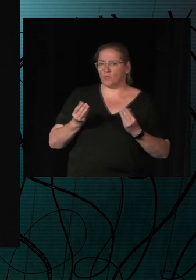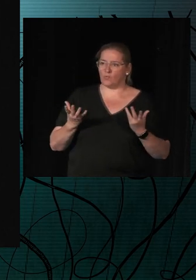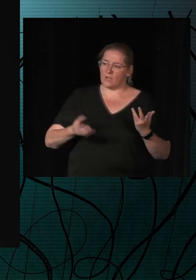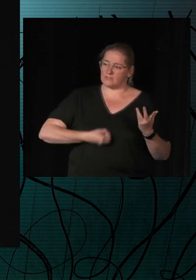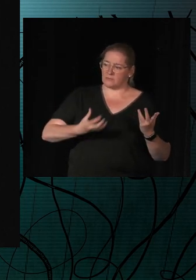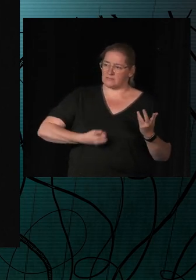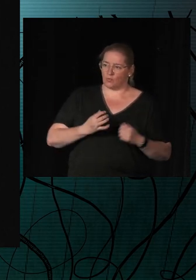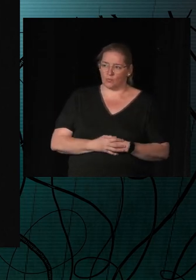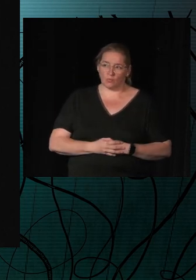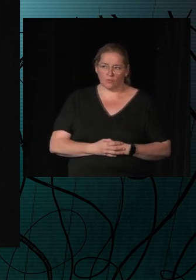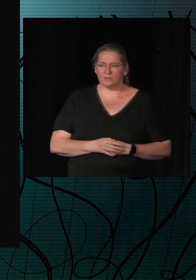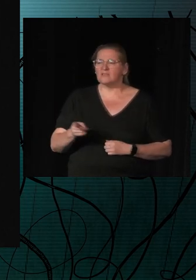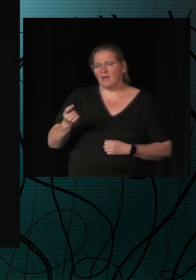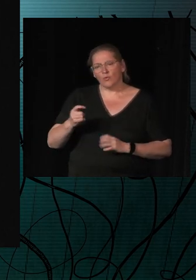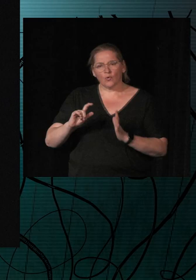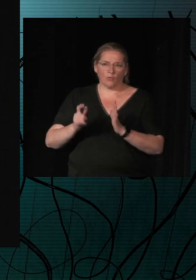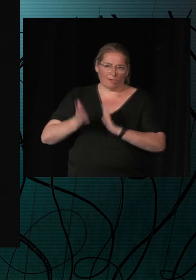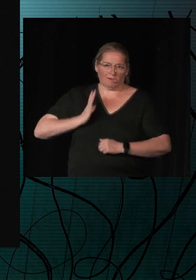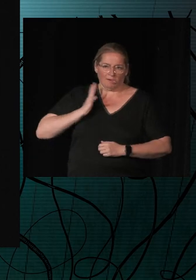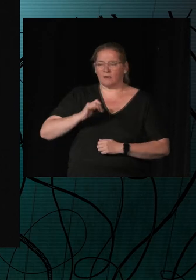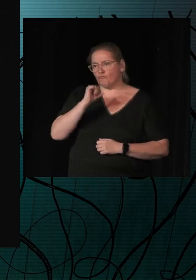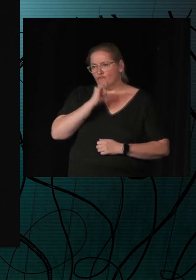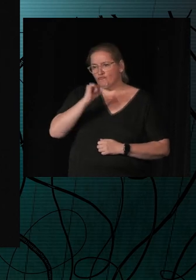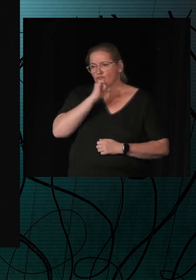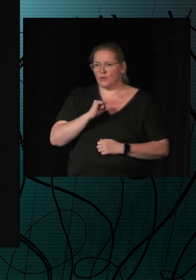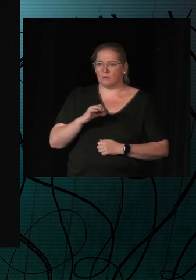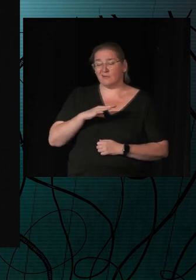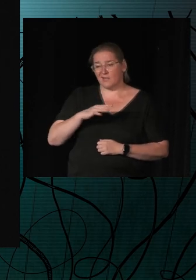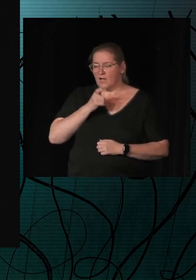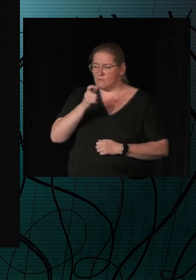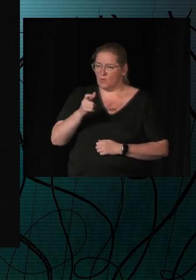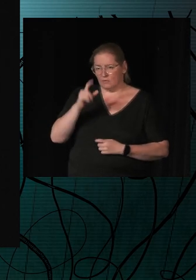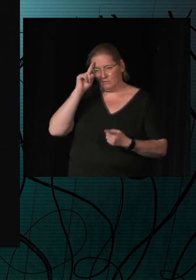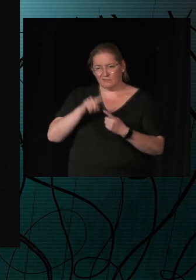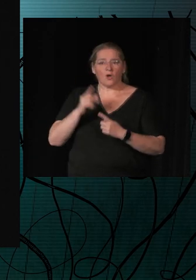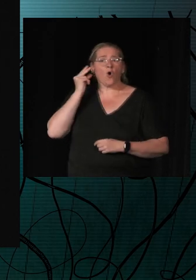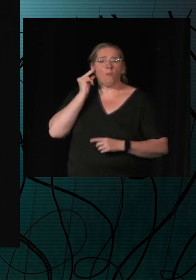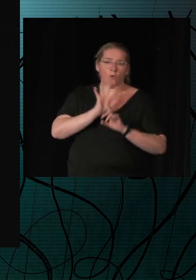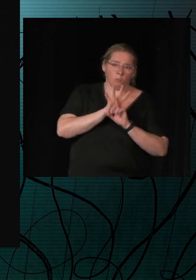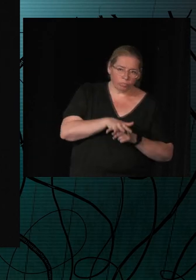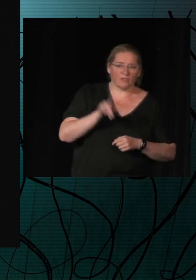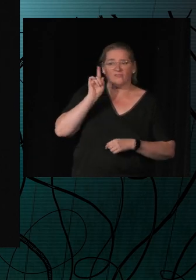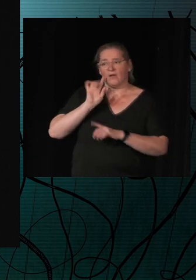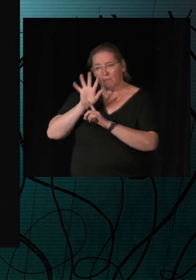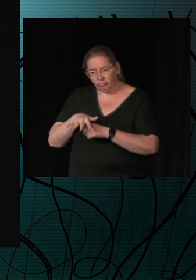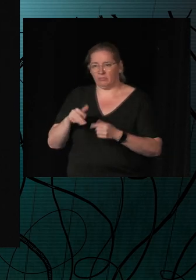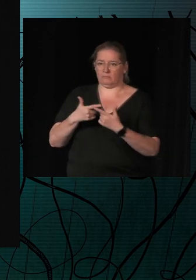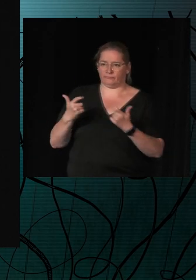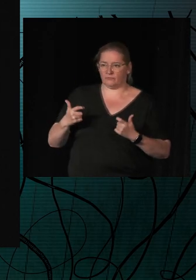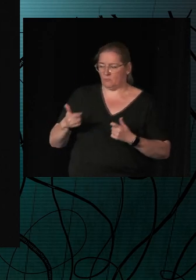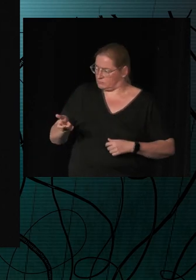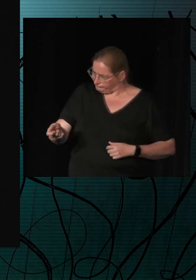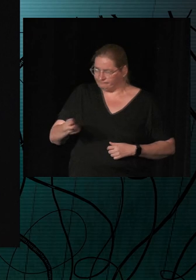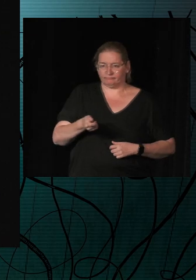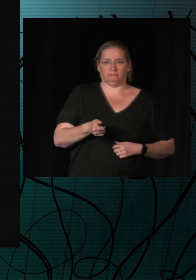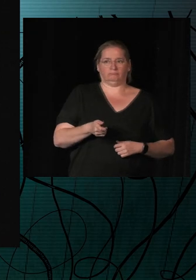émission qui commence à être assez datée euh donc il y a des gros problèmes d'homophobie de misogynie et cetera euh et ben c'est des des termes